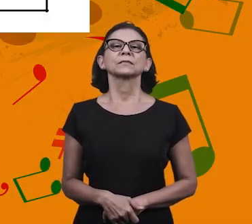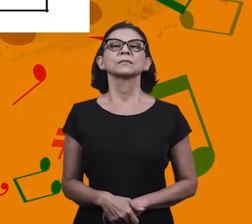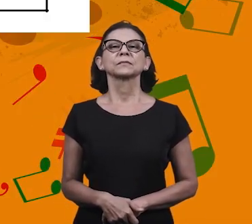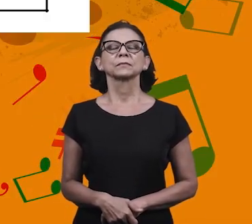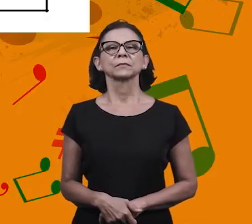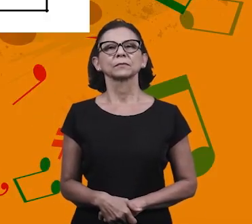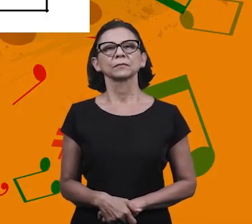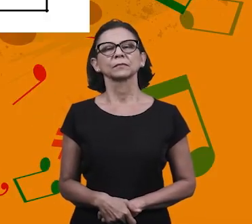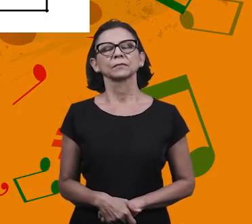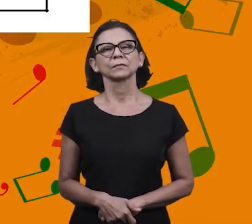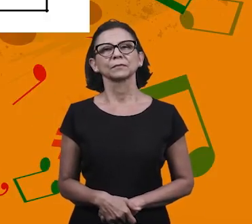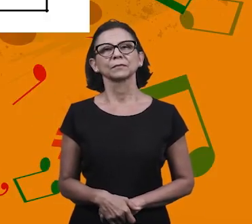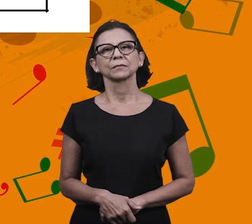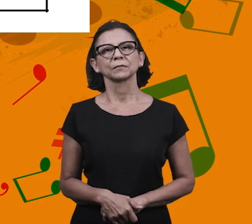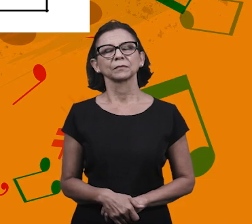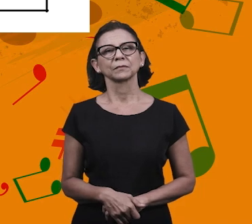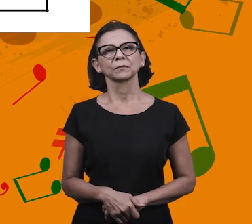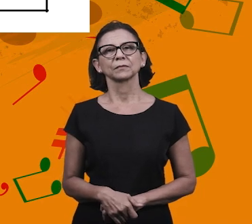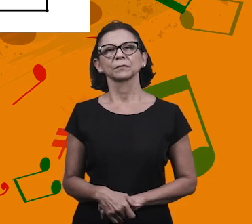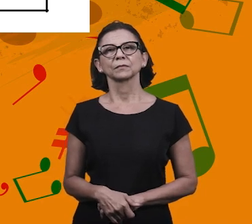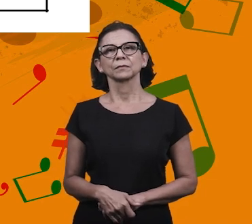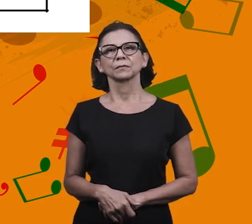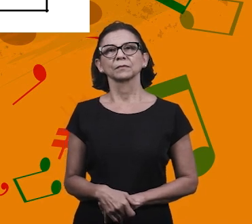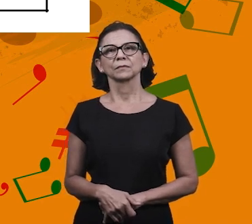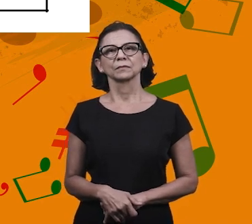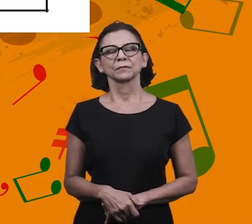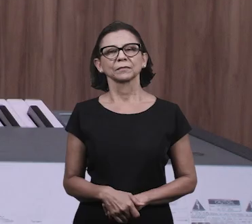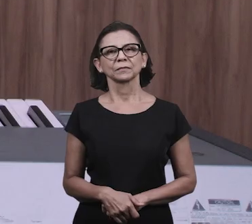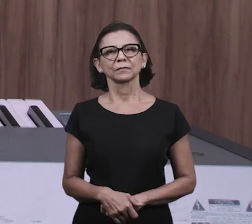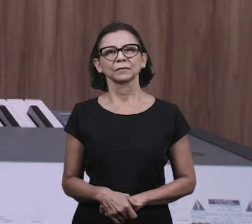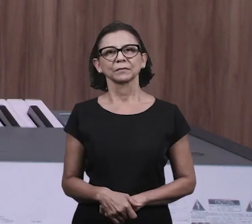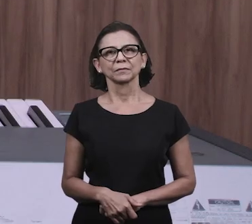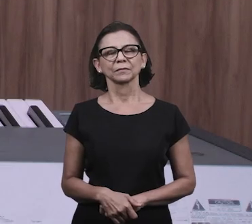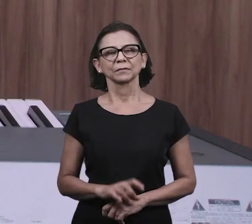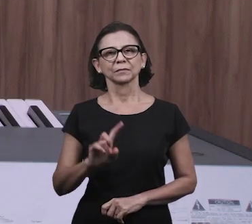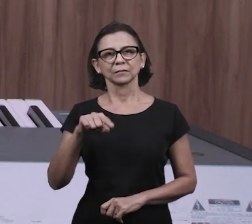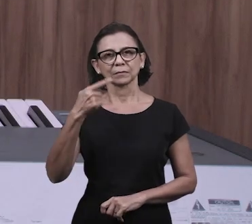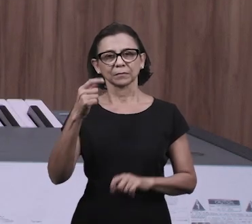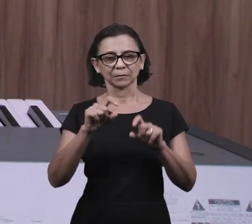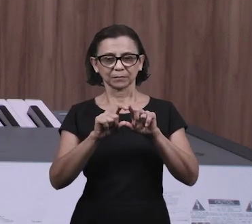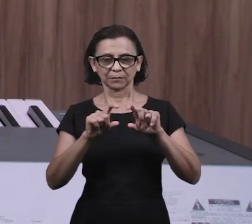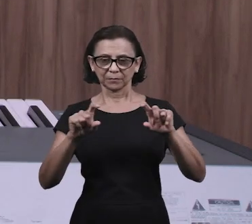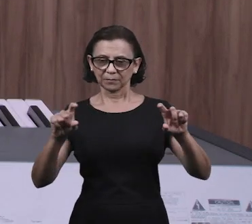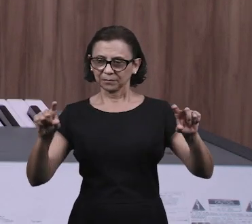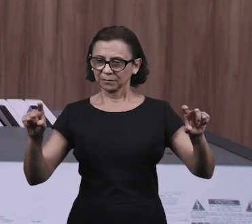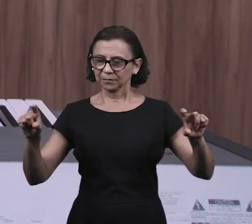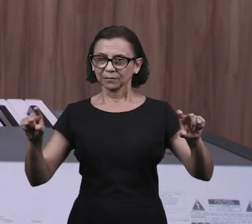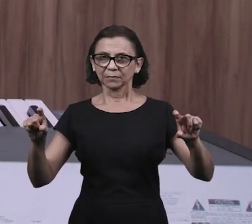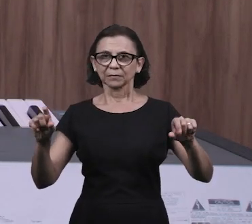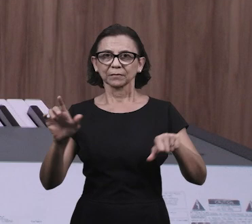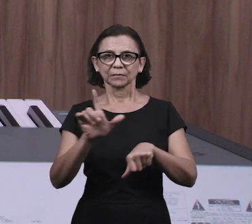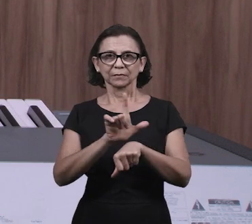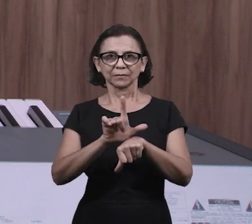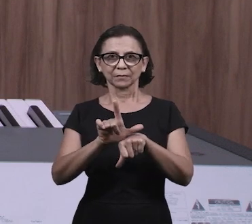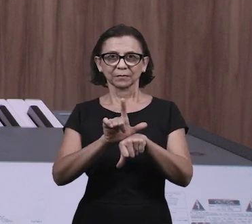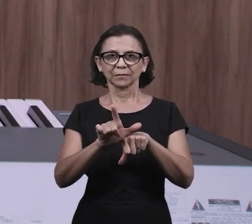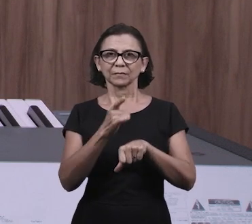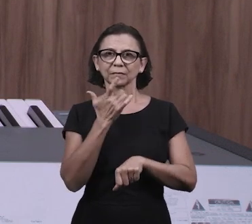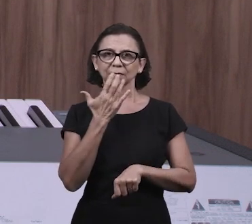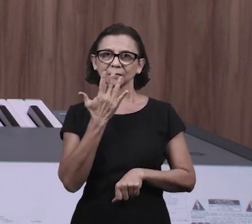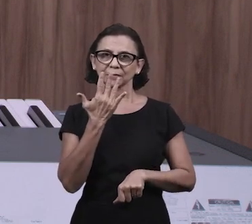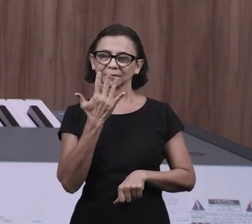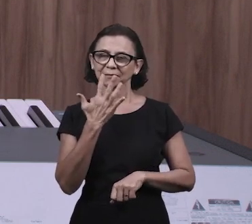lá, sol, fá, mi. Et là, on passe à la prochaine phrase. La phrase est